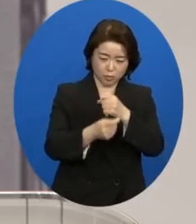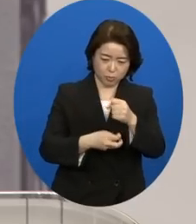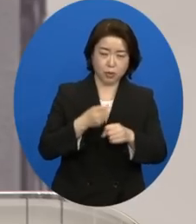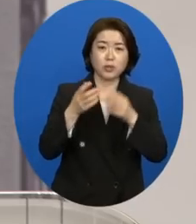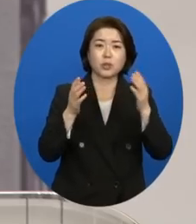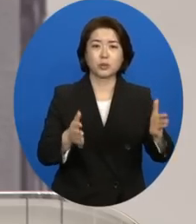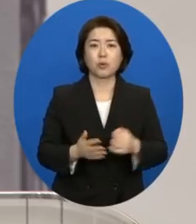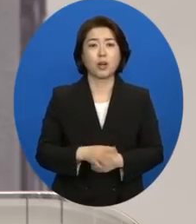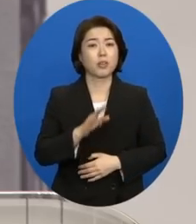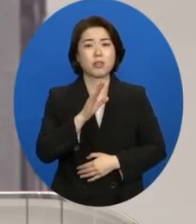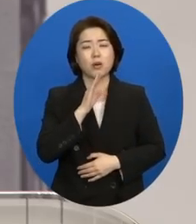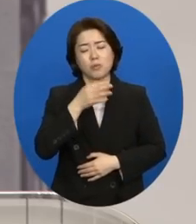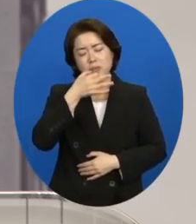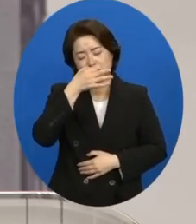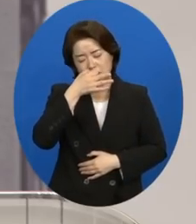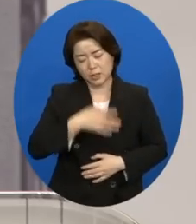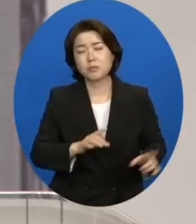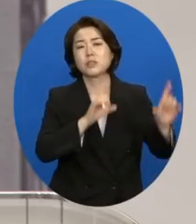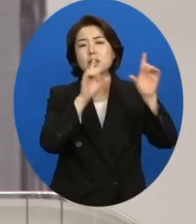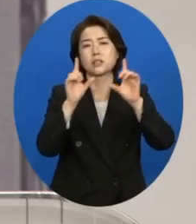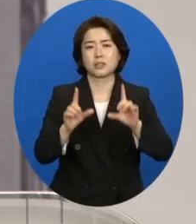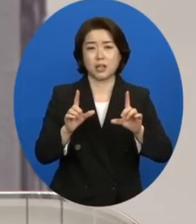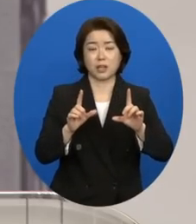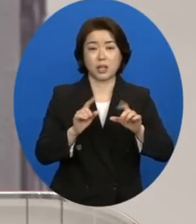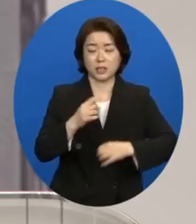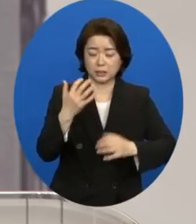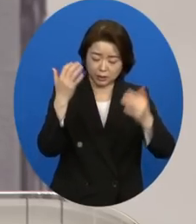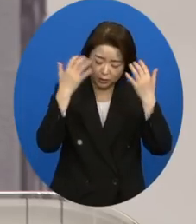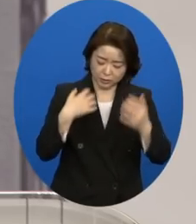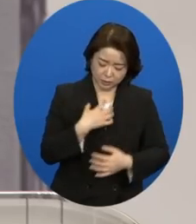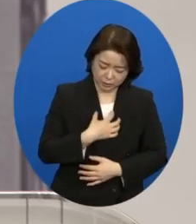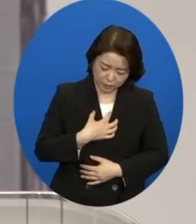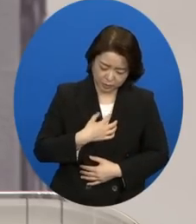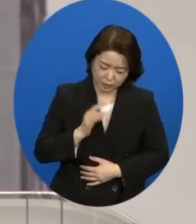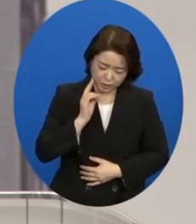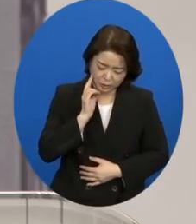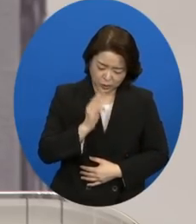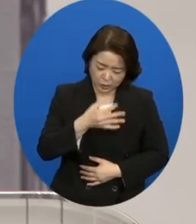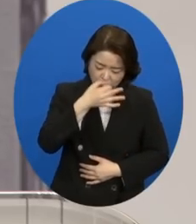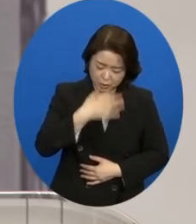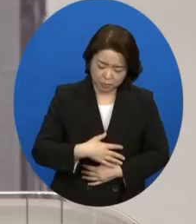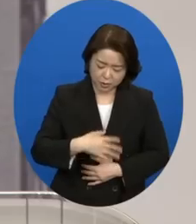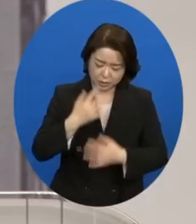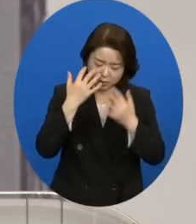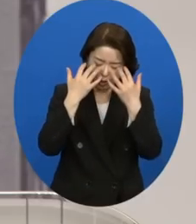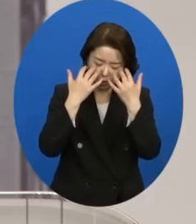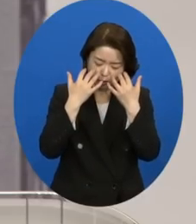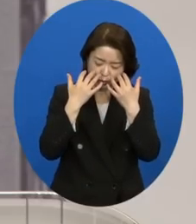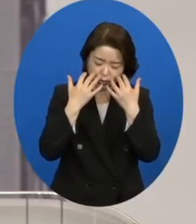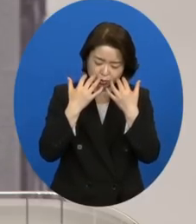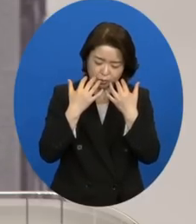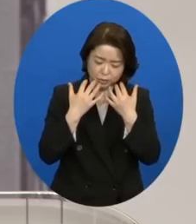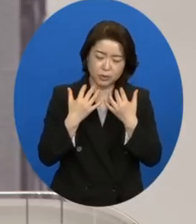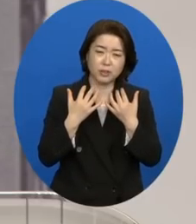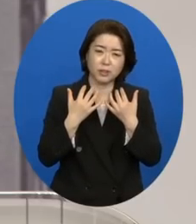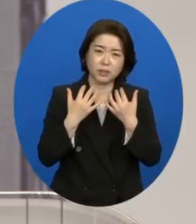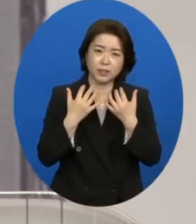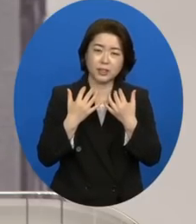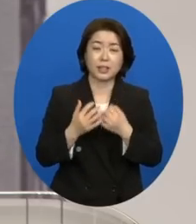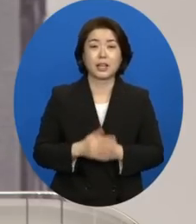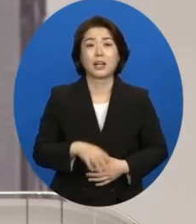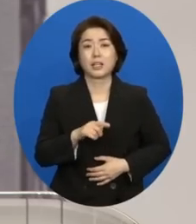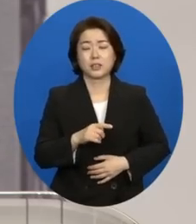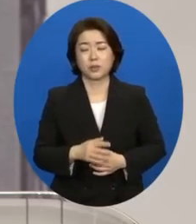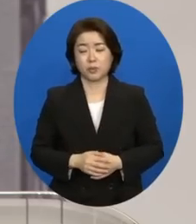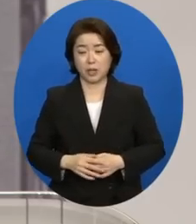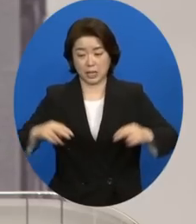너무나 힘들게 살아왔기 때문에 그 고통이 너무 힘들어서 눈물을 흘리고 계시더라 그래서 그분도 그냥